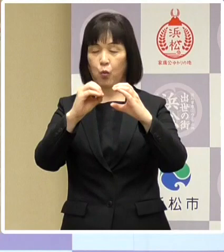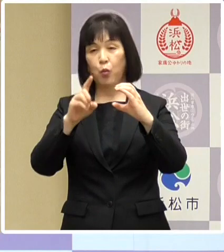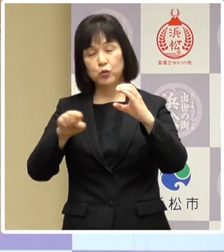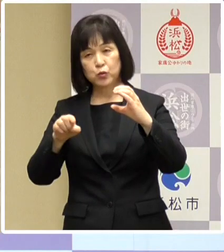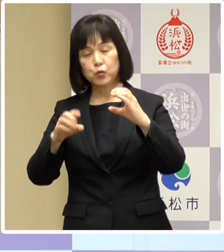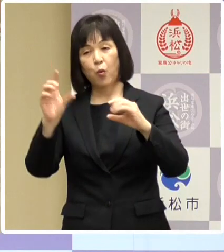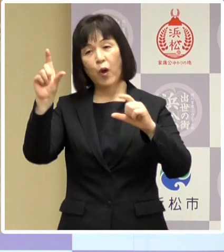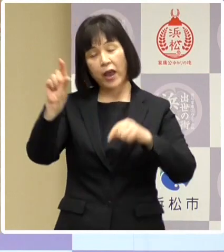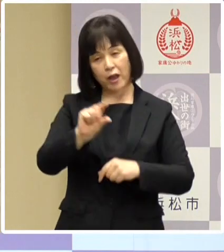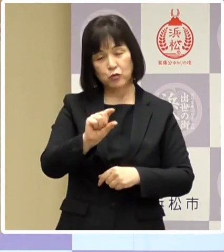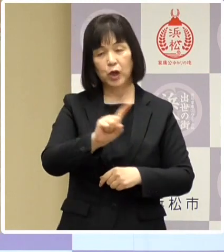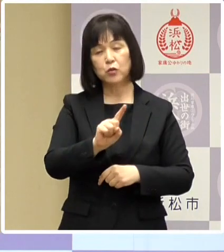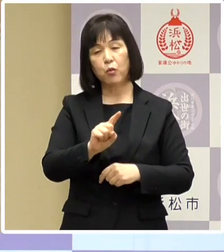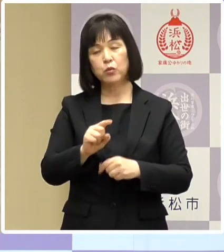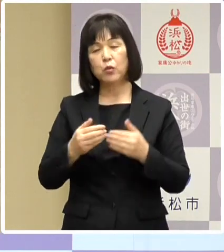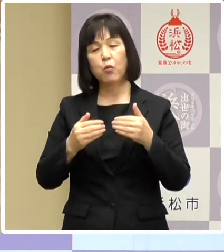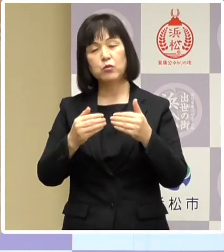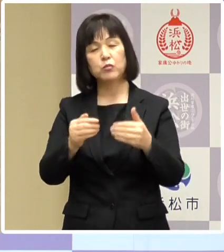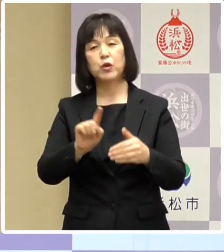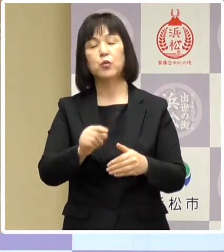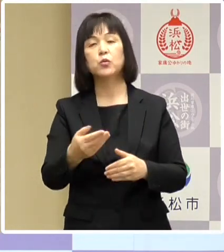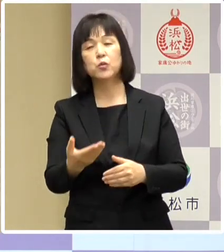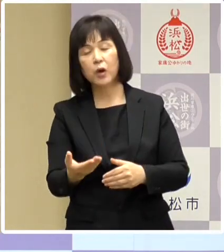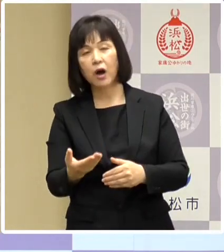化をさせていくとかですね、